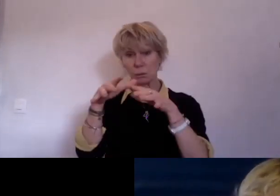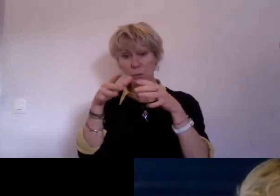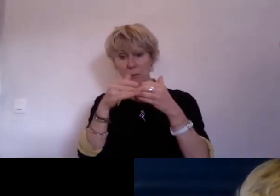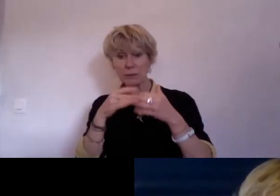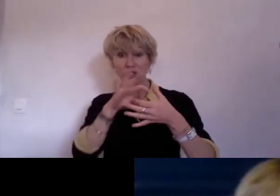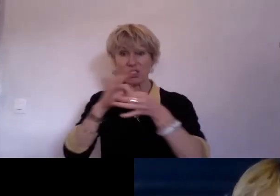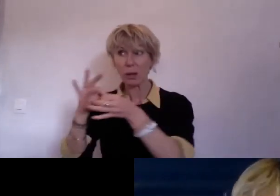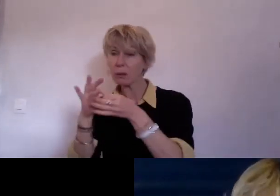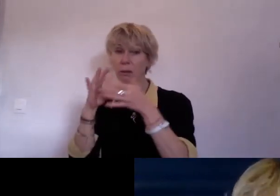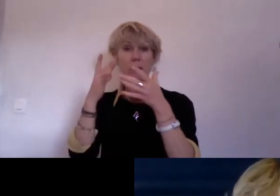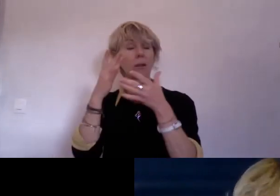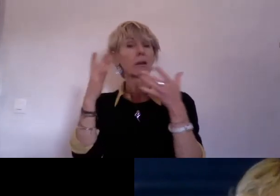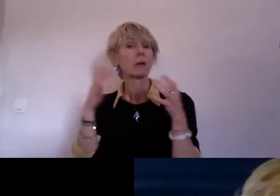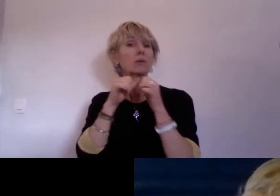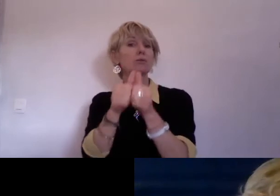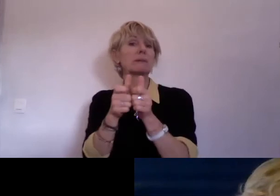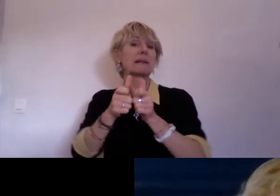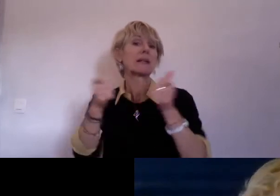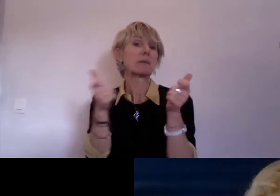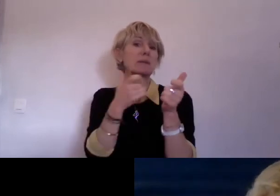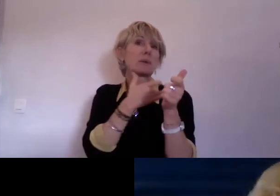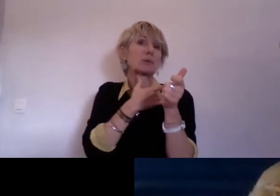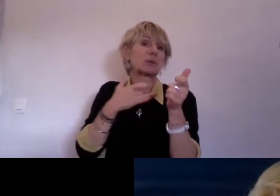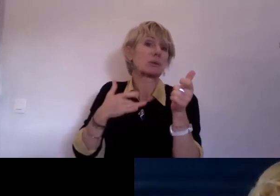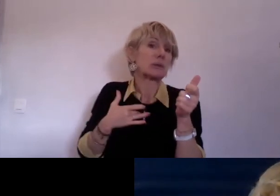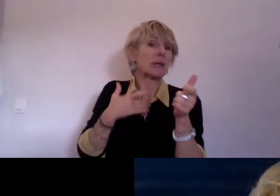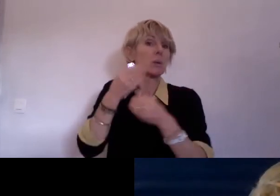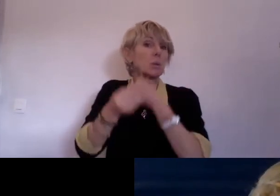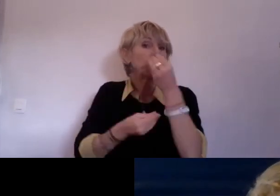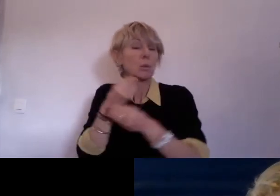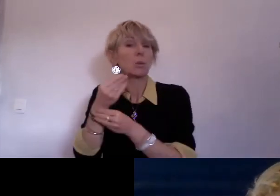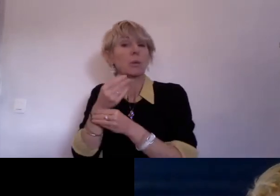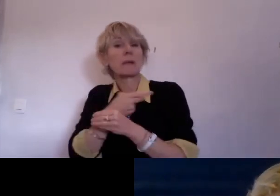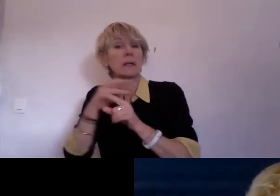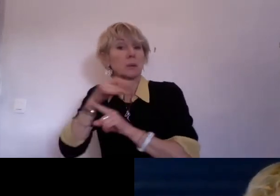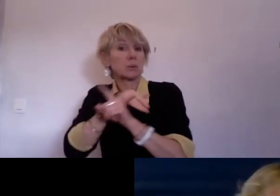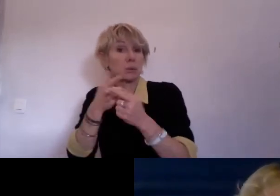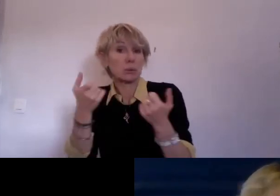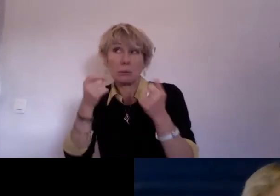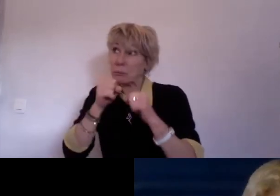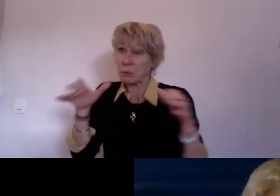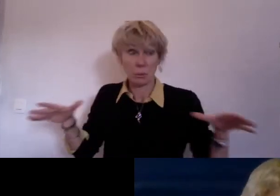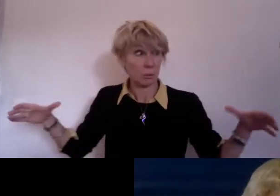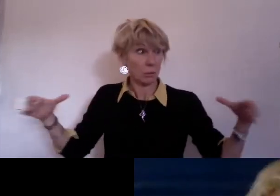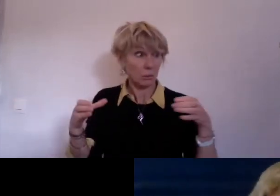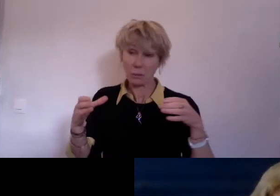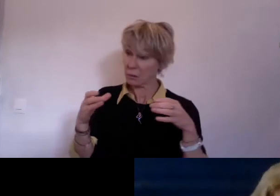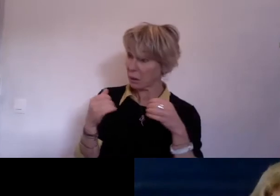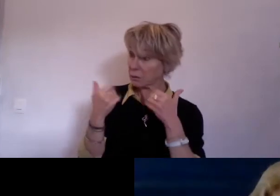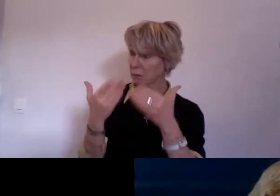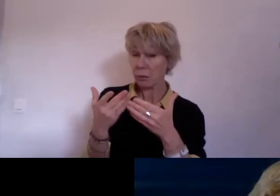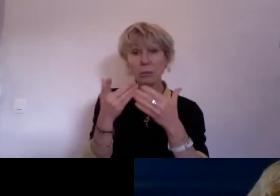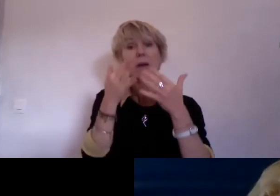de santé et médico-sociaux pour développer ce journal de propositions et le